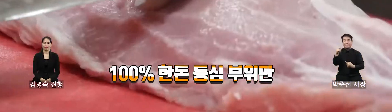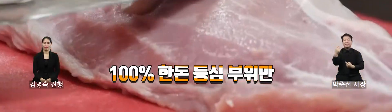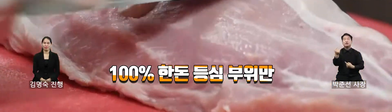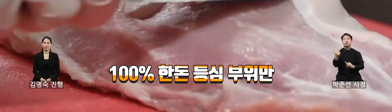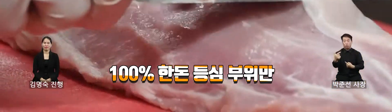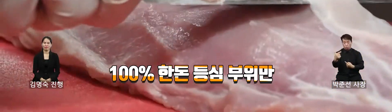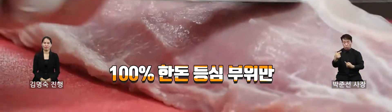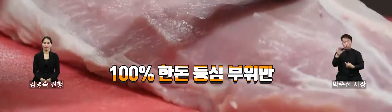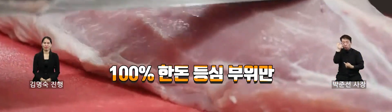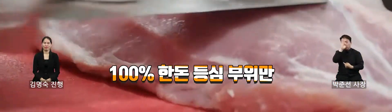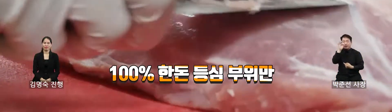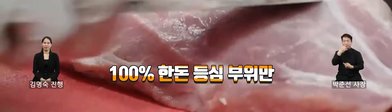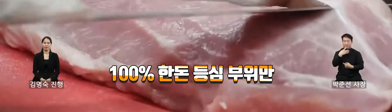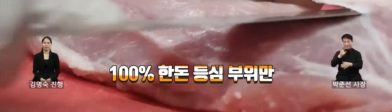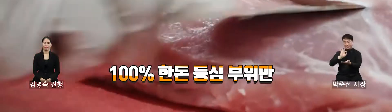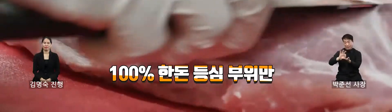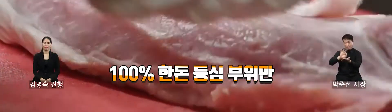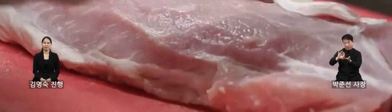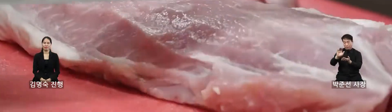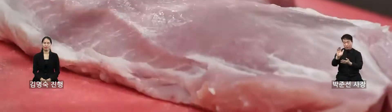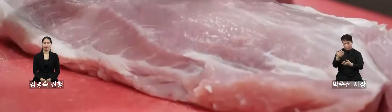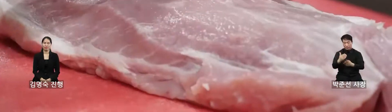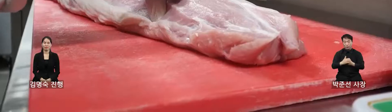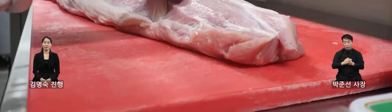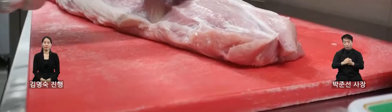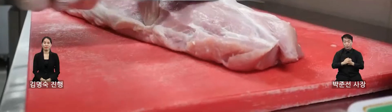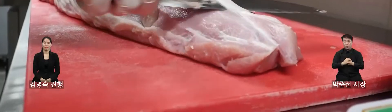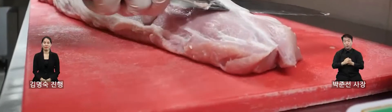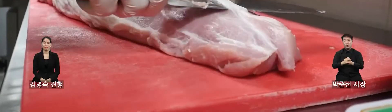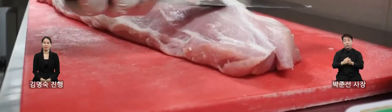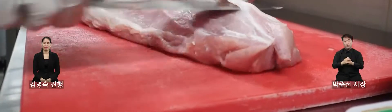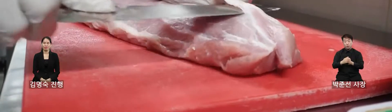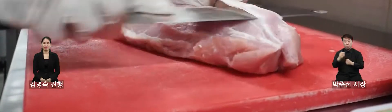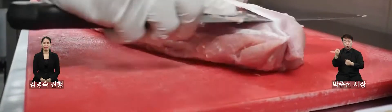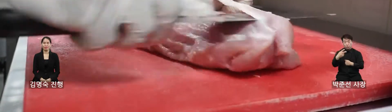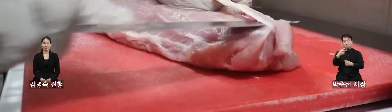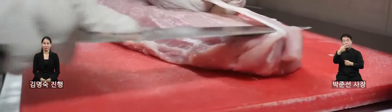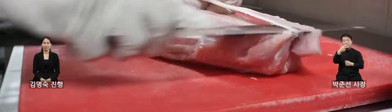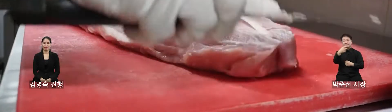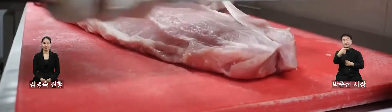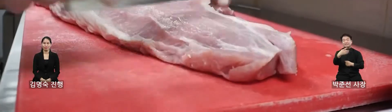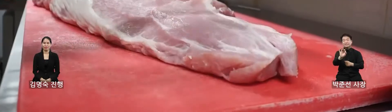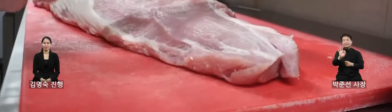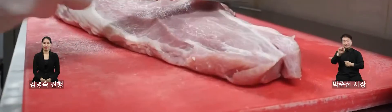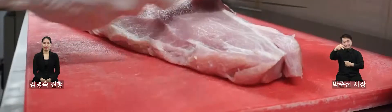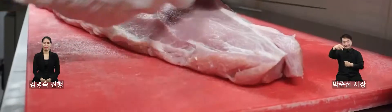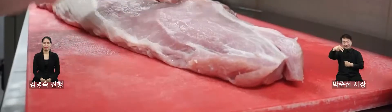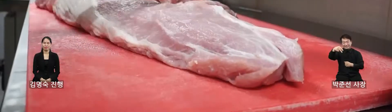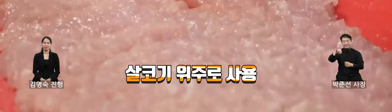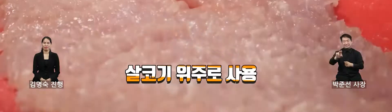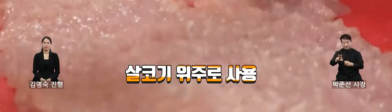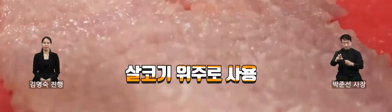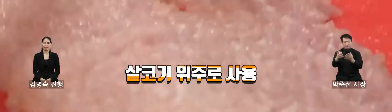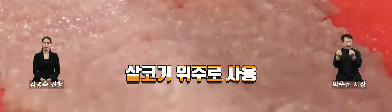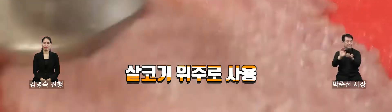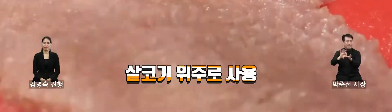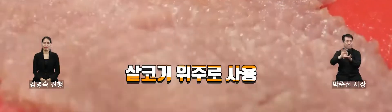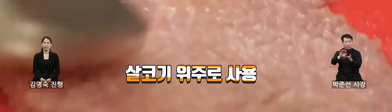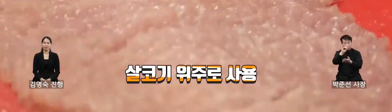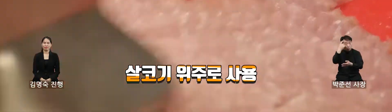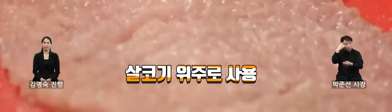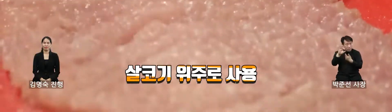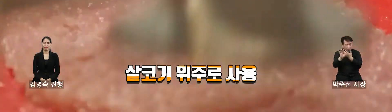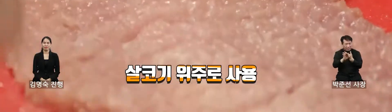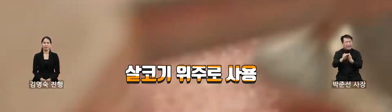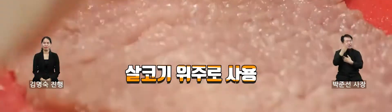냉장육만 사용하고 있고요. 그리고 보통 돈가스에 이제 많이 사용하는 등심 부위를 사용하고 있어요. 왜냐면 이제 다른 부위에 비해서 지방이 없기